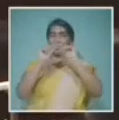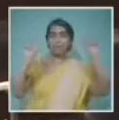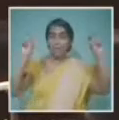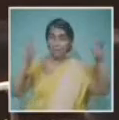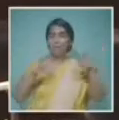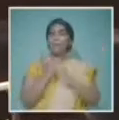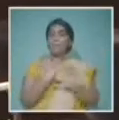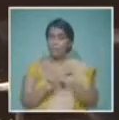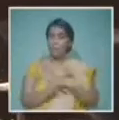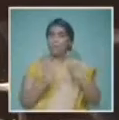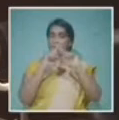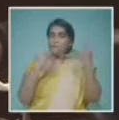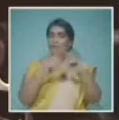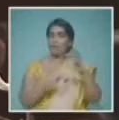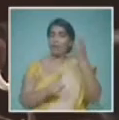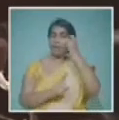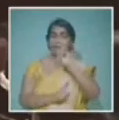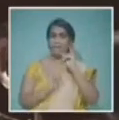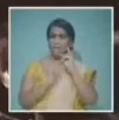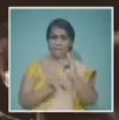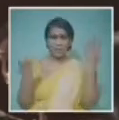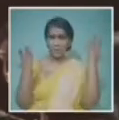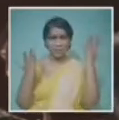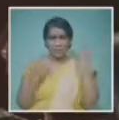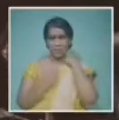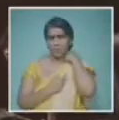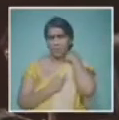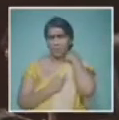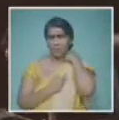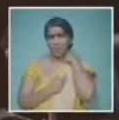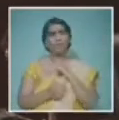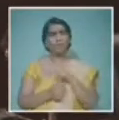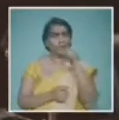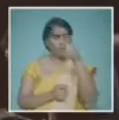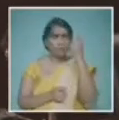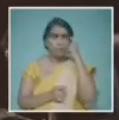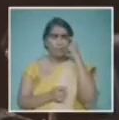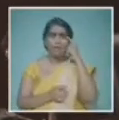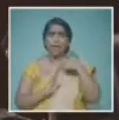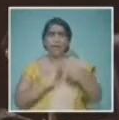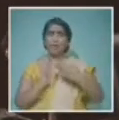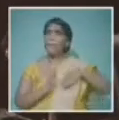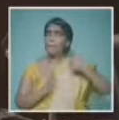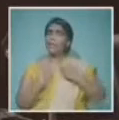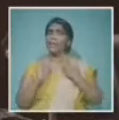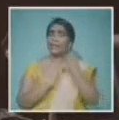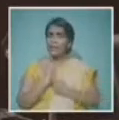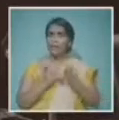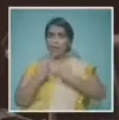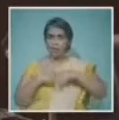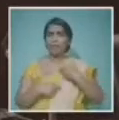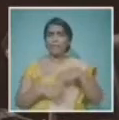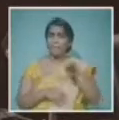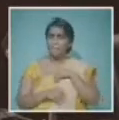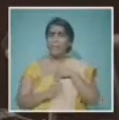ඒ මාධ්‍යවේදීන් විවිධ අර්ථකථන ඇඳීම වැරදි නෑ කරුණ නියෝජක තරණයට. ඔබ හිතන්න රටේ මූලික නීති අපි කවුරුත් යටත් වෙන